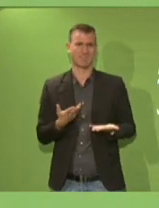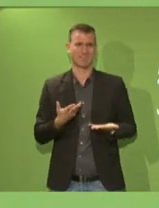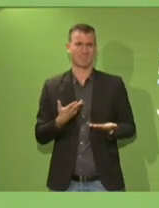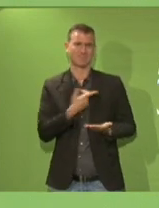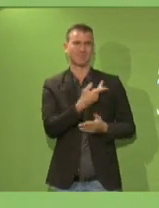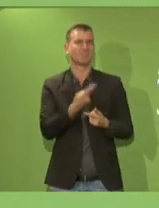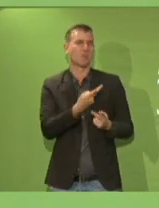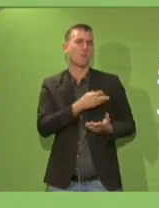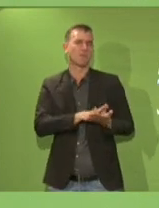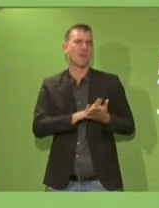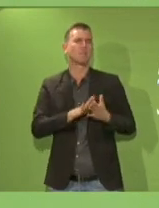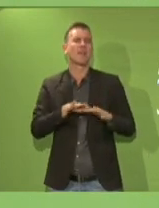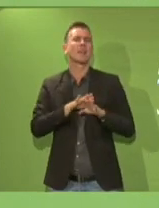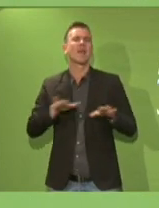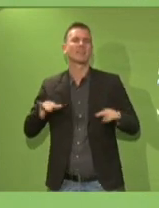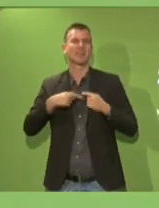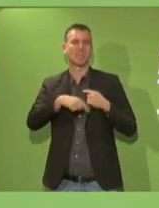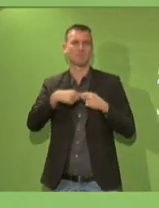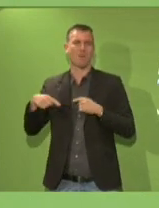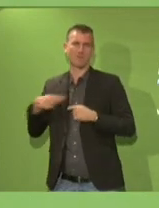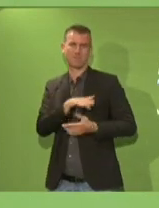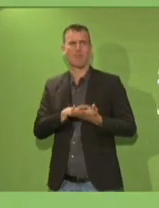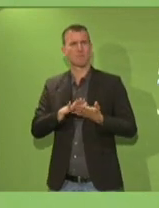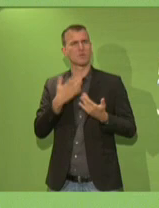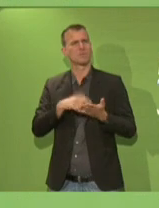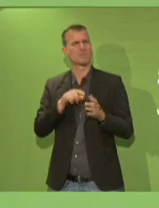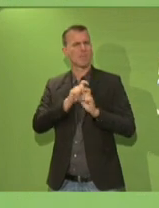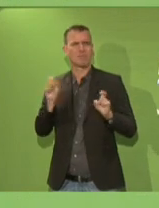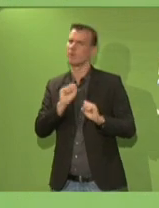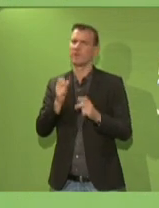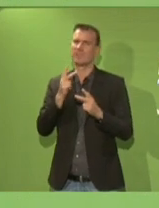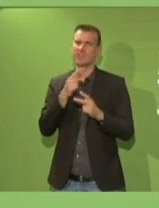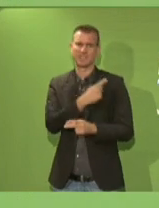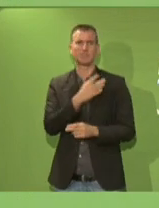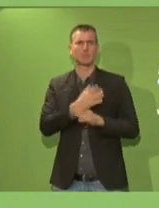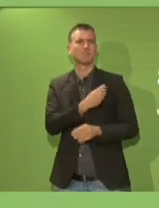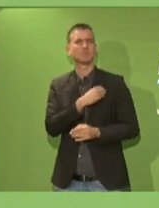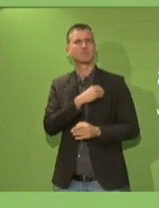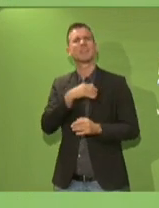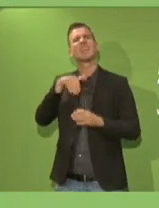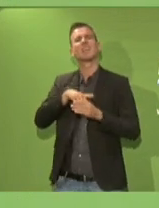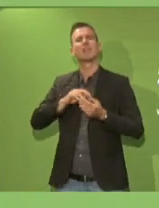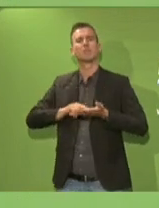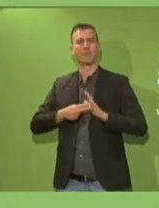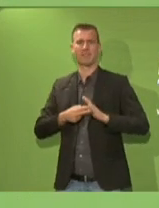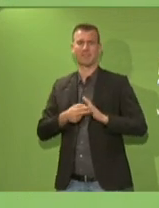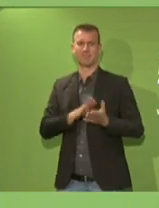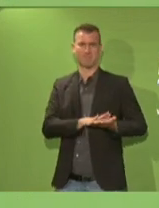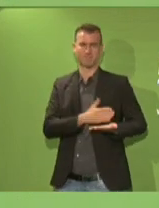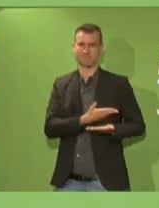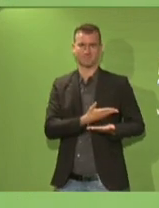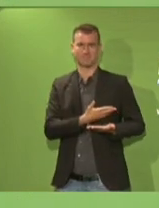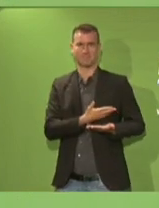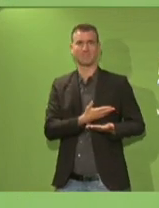als Landtagsabgeordnete weiter in einem ganz wichtigen Thema, du hast es eben selber angesprochen, der Innenpolitik erhalten. Und ich möchte gerade